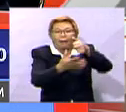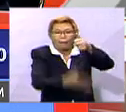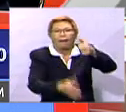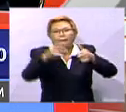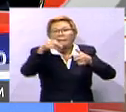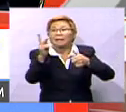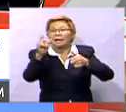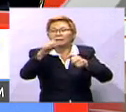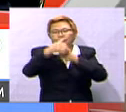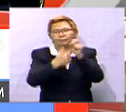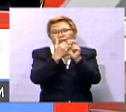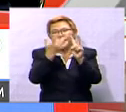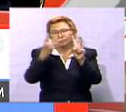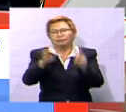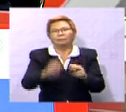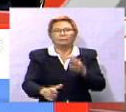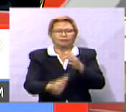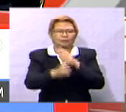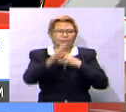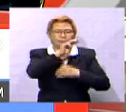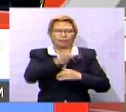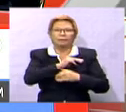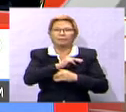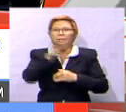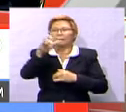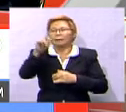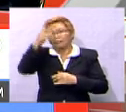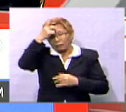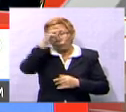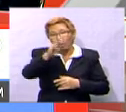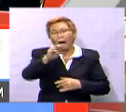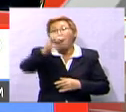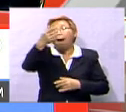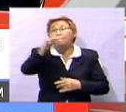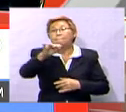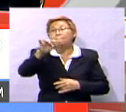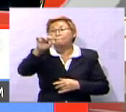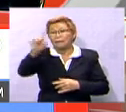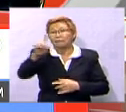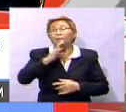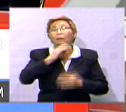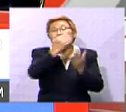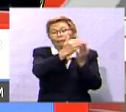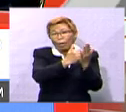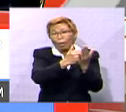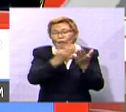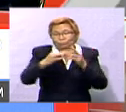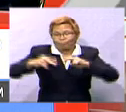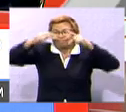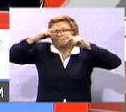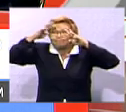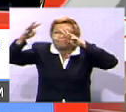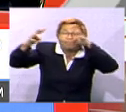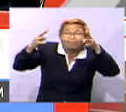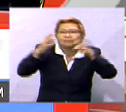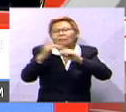bajet 2018. Timbalan Menteri Perdagangan Antarabangsa dan Industri Dato' Ahmad Maslam berkata, langkah itu bagi meningkatkan inovasi dan teknologi